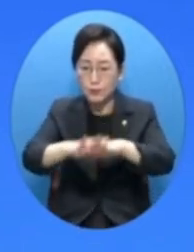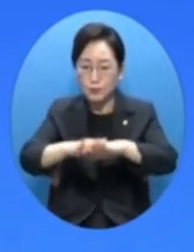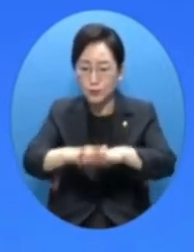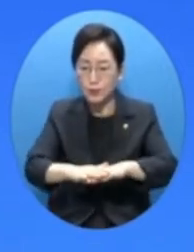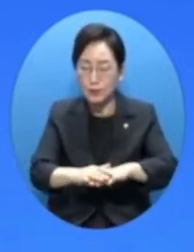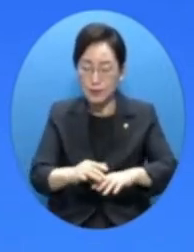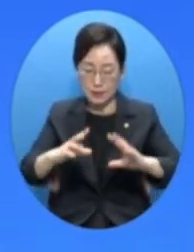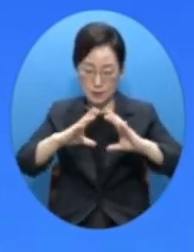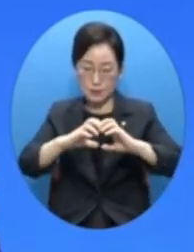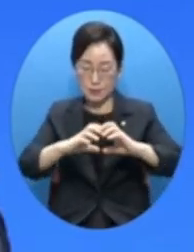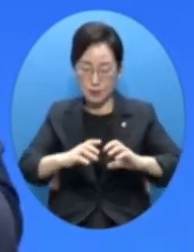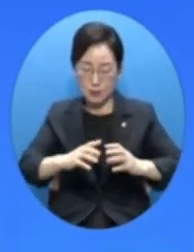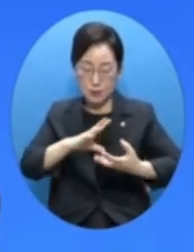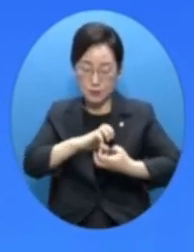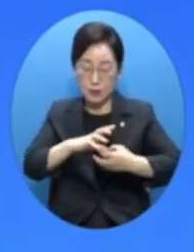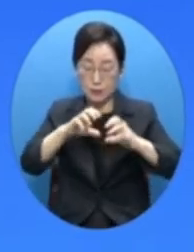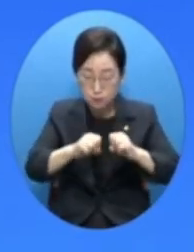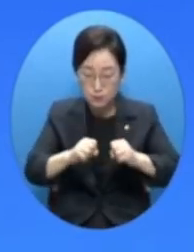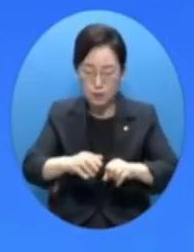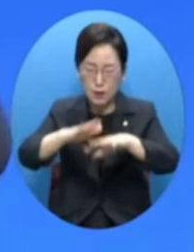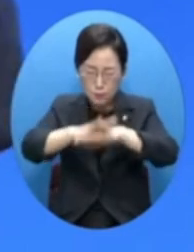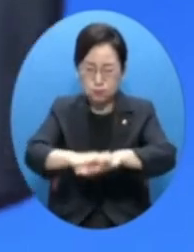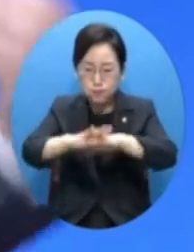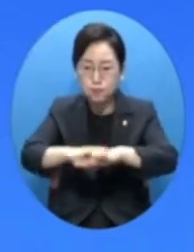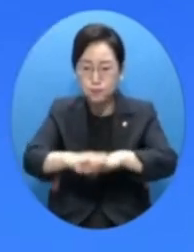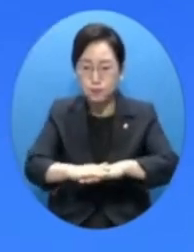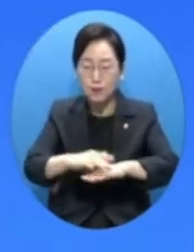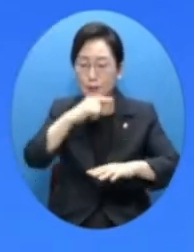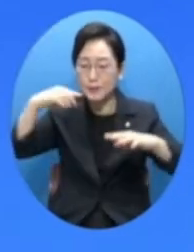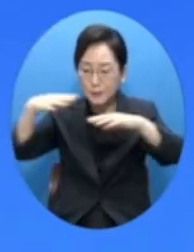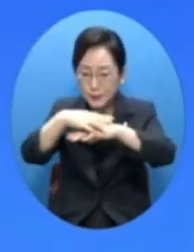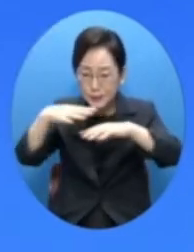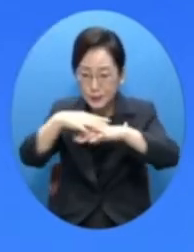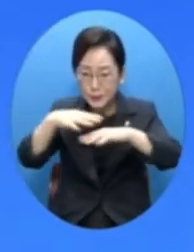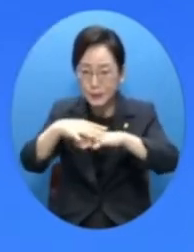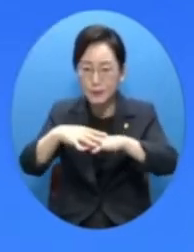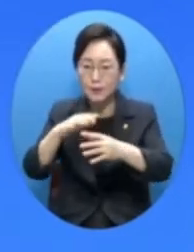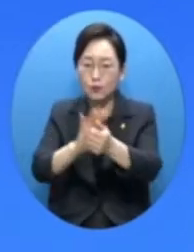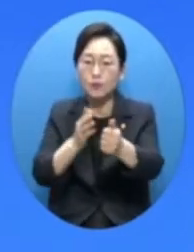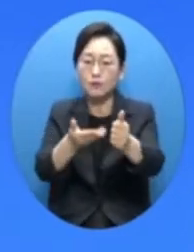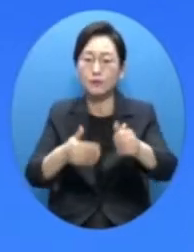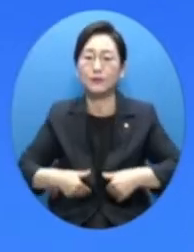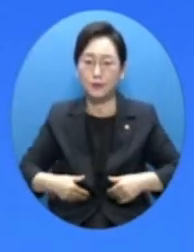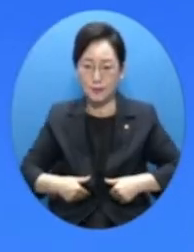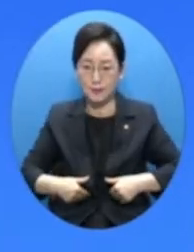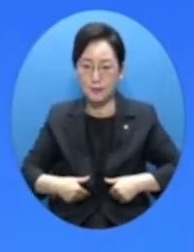그 즉시 해서 심장이 뛰게 해서 피가 돌아가게 해야 되는데